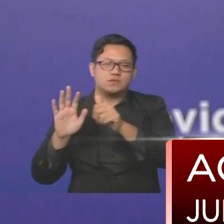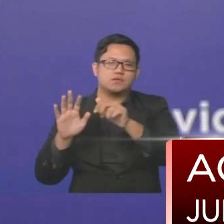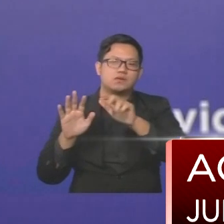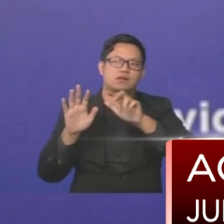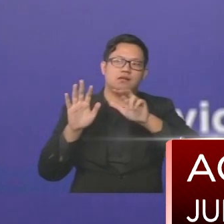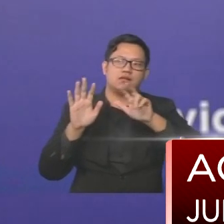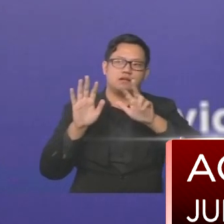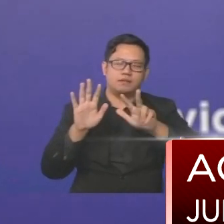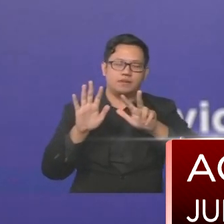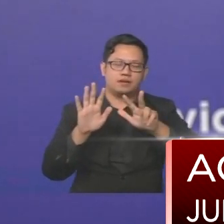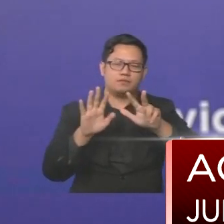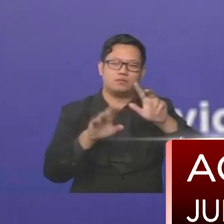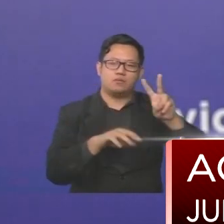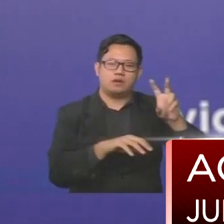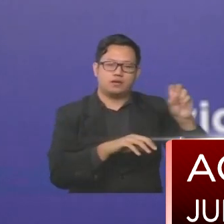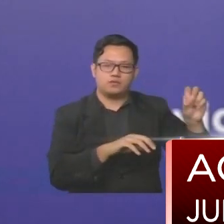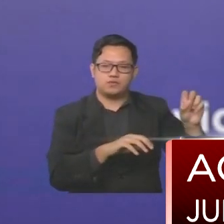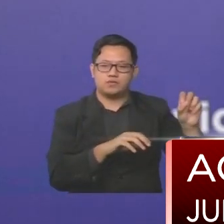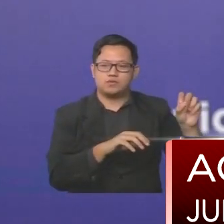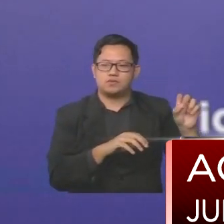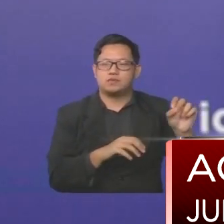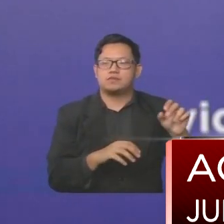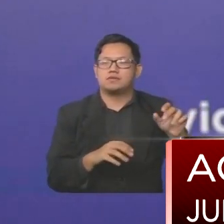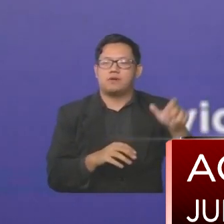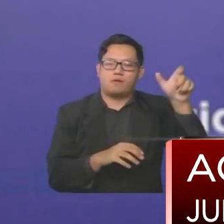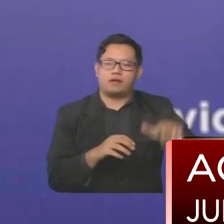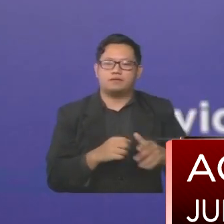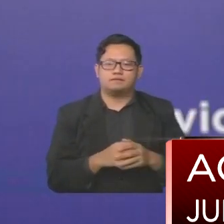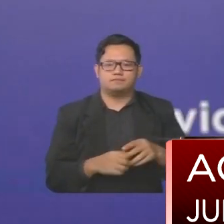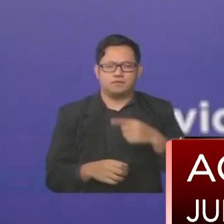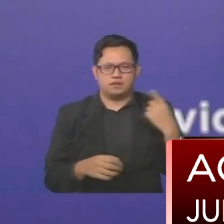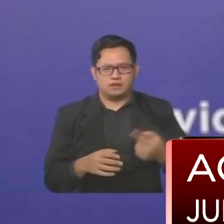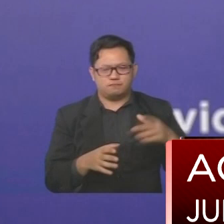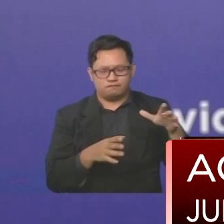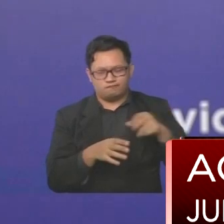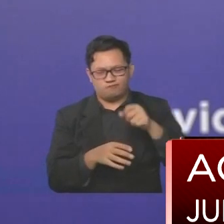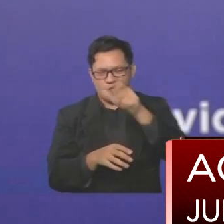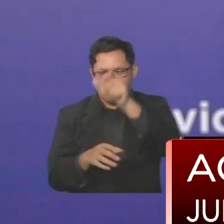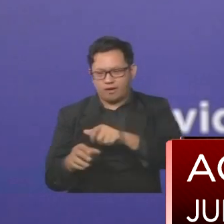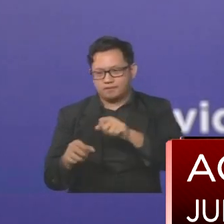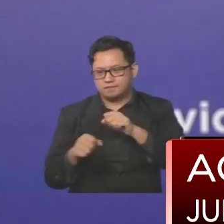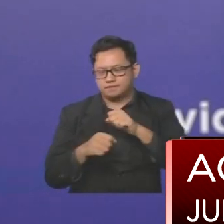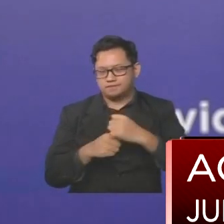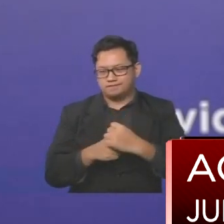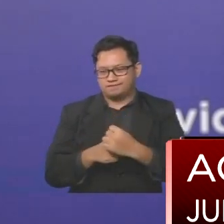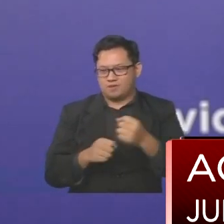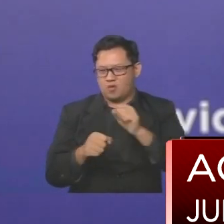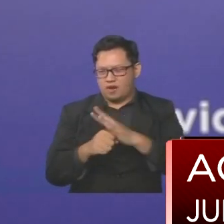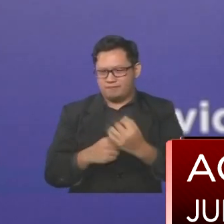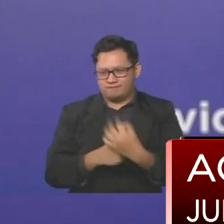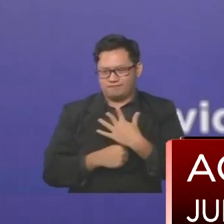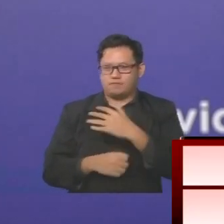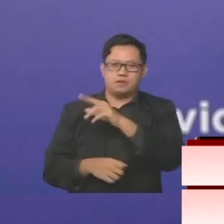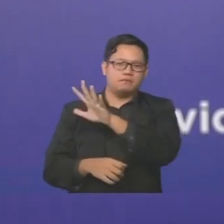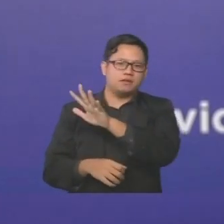666999 semen dari pemeriksaan ini kita dapatkan kasus positif sebanyak 1051